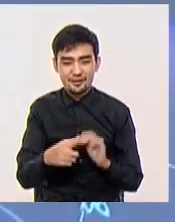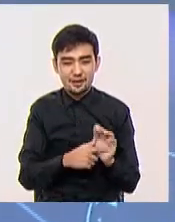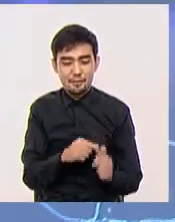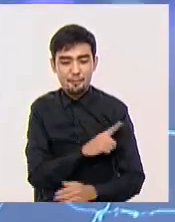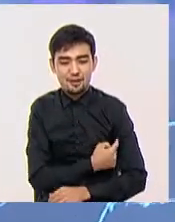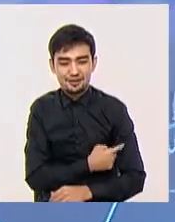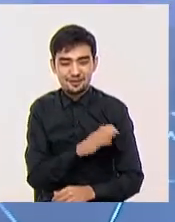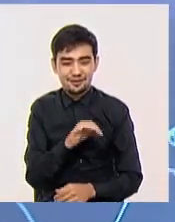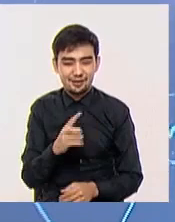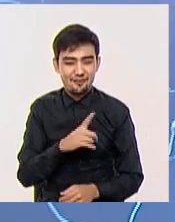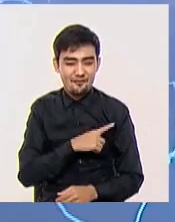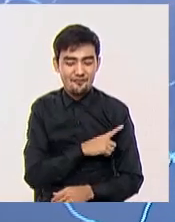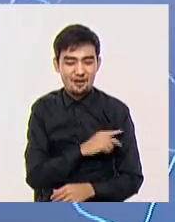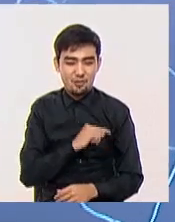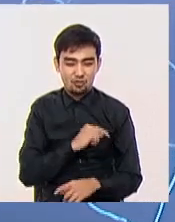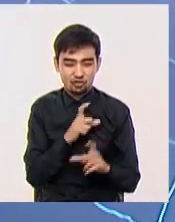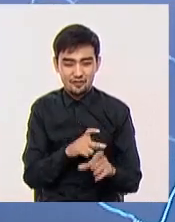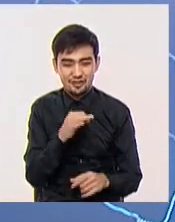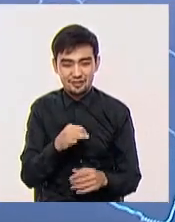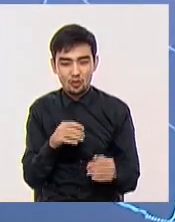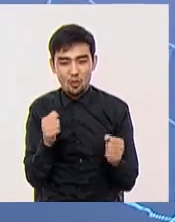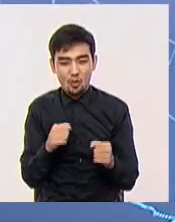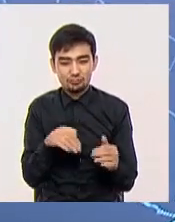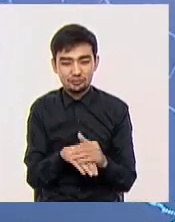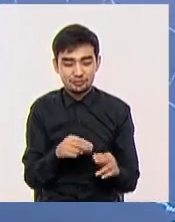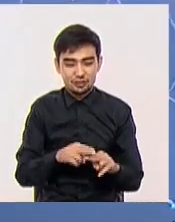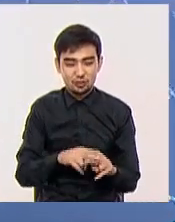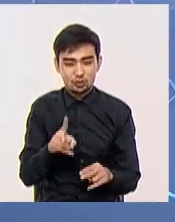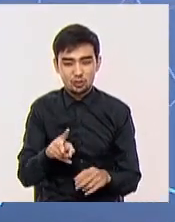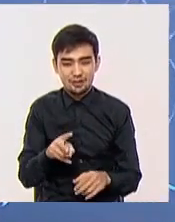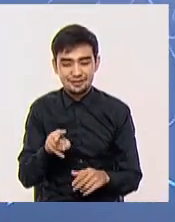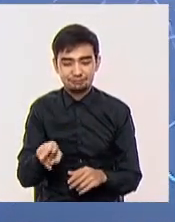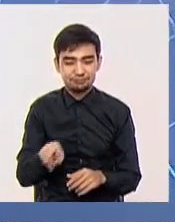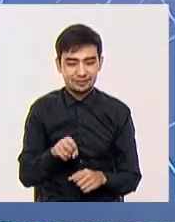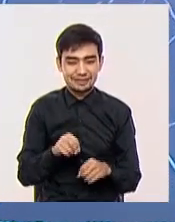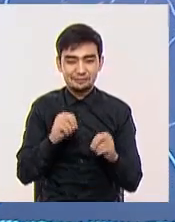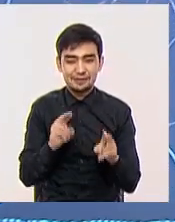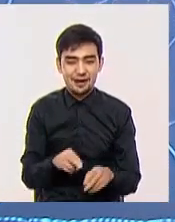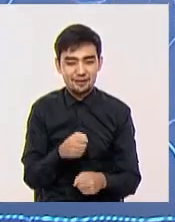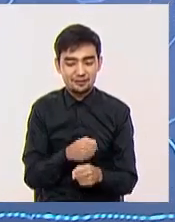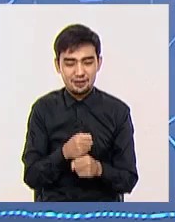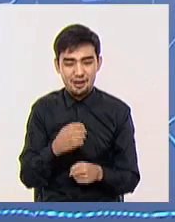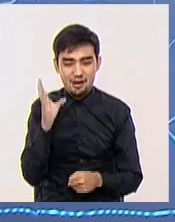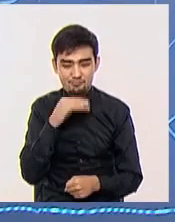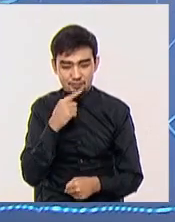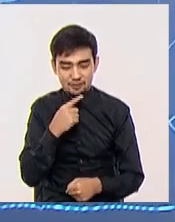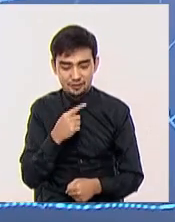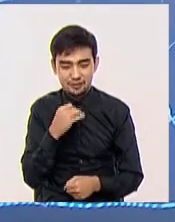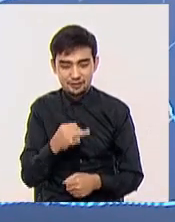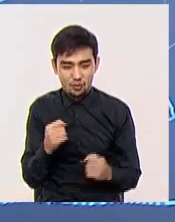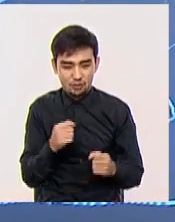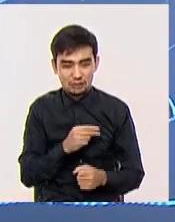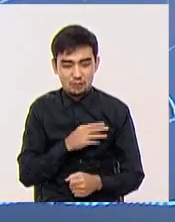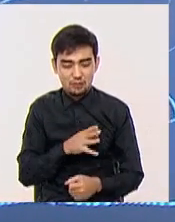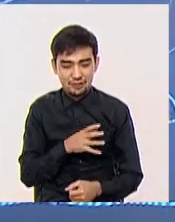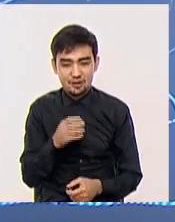емхананың санитар қызметкері екпе тұрған тоңазқышты біреу тоқтан әдейі ажыратуы мүмкін екен айтты. Тіпті